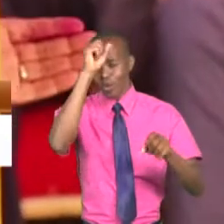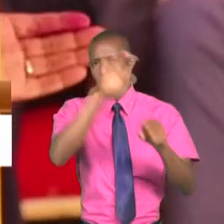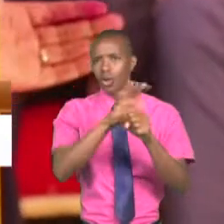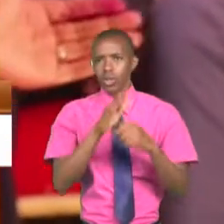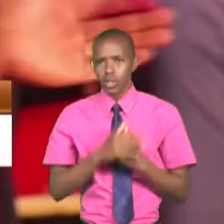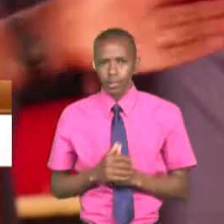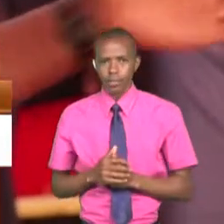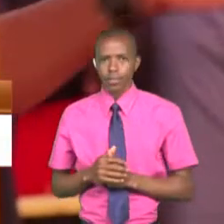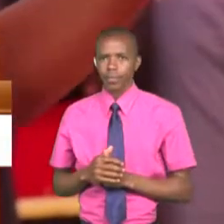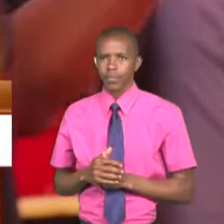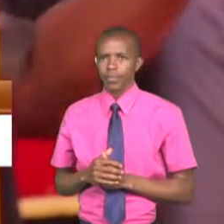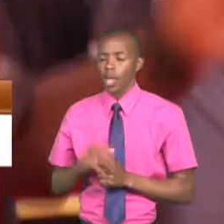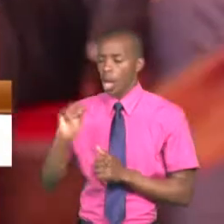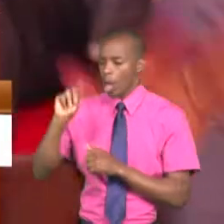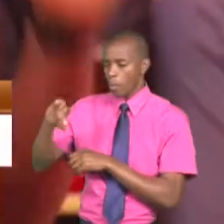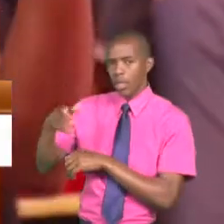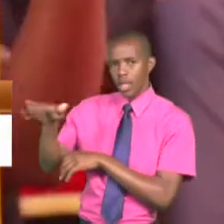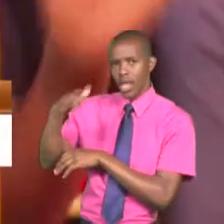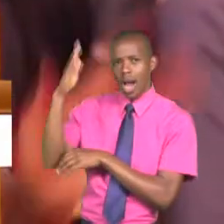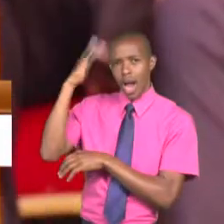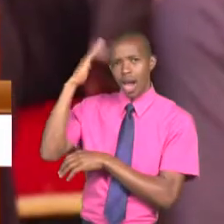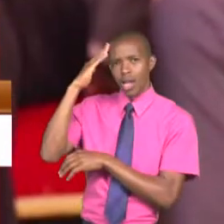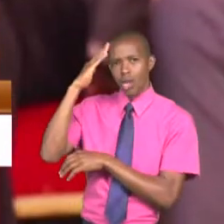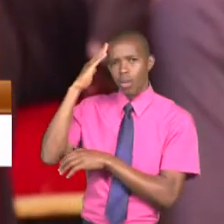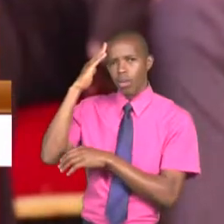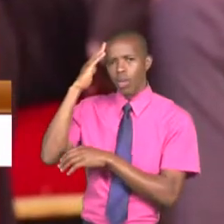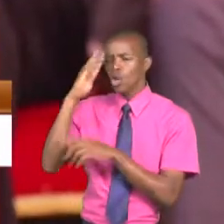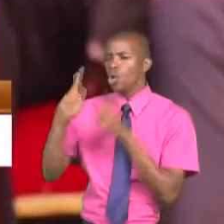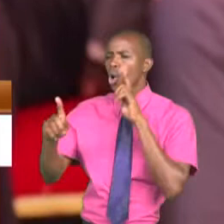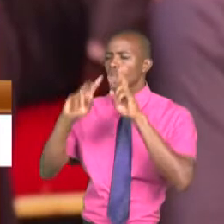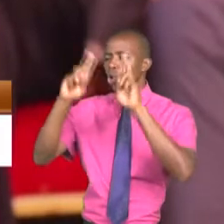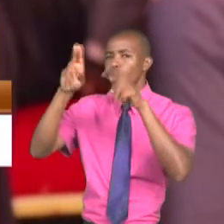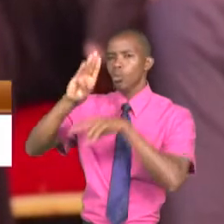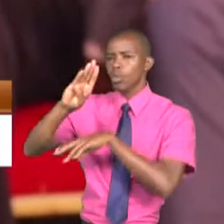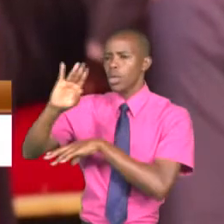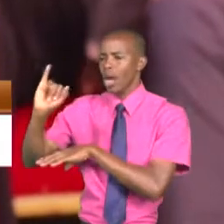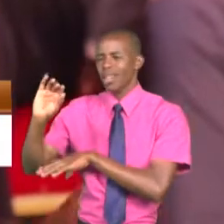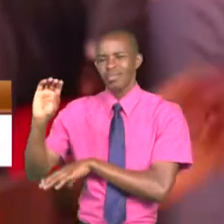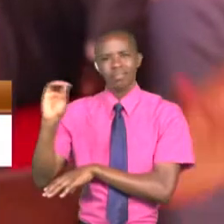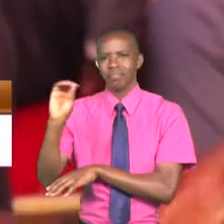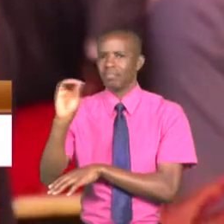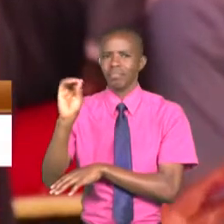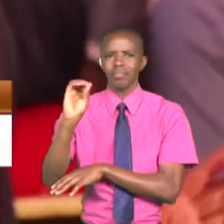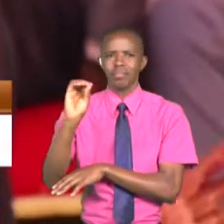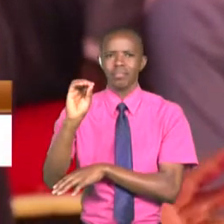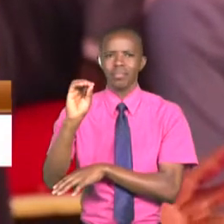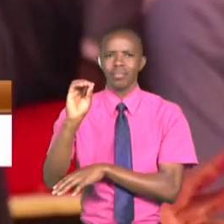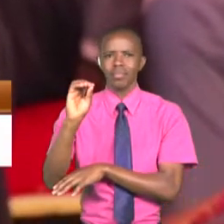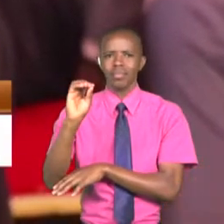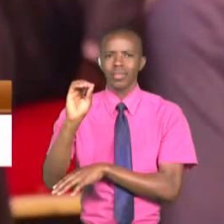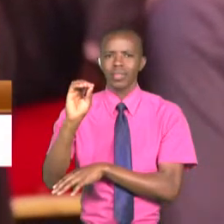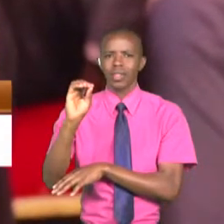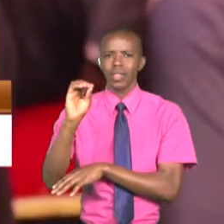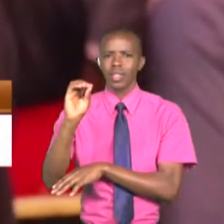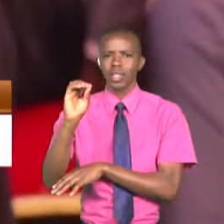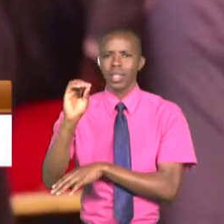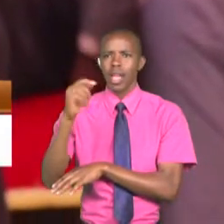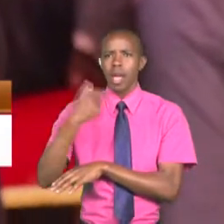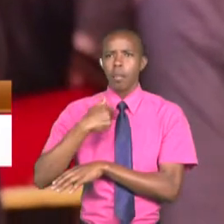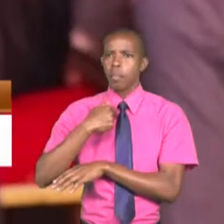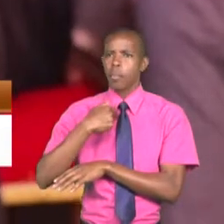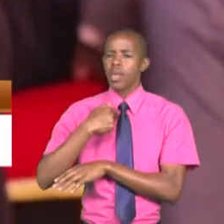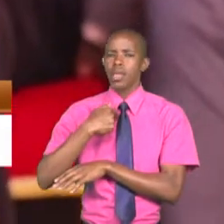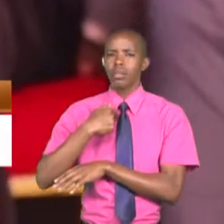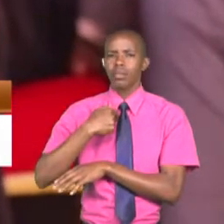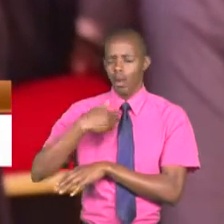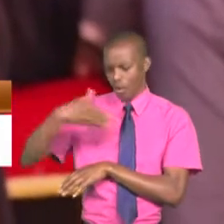hapa. Mimi najua ni referee, siwezi kuongea mambo ya BBI sana. Mimi nangoja mpira ikikuja, mimi niko na firimbi kwa